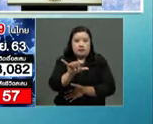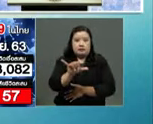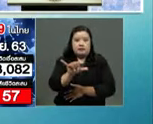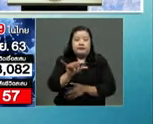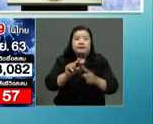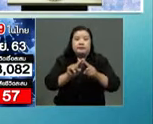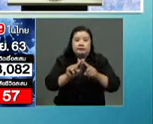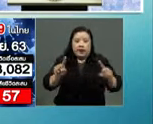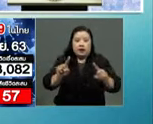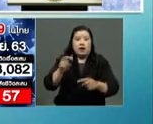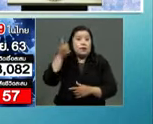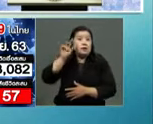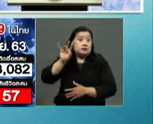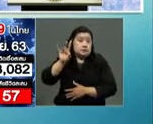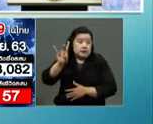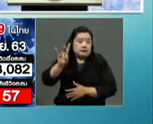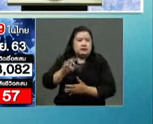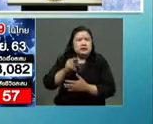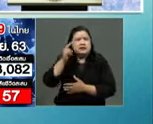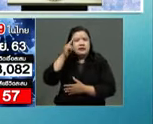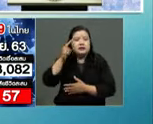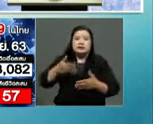วันที่เราพบเฉพาะคนที่กลับมาจากต่างประเทศก็คือเศษโคนันทีนเกือบทั้งสิ้นเลยตัวเลขที่เกิดขึ้นภายในประเทศยังไม่พบผู้ติดเชื้อภายในประเทศแต่เพียงแค่7